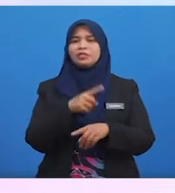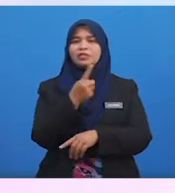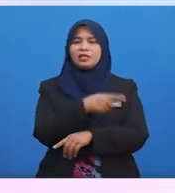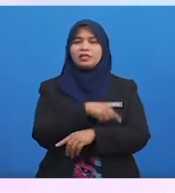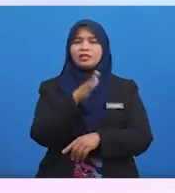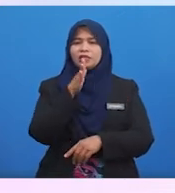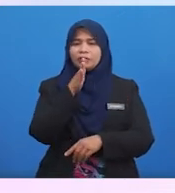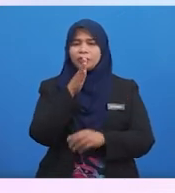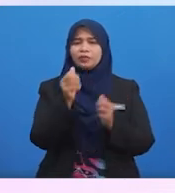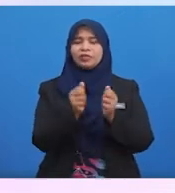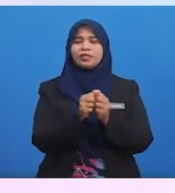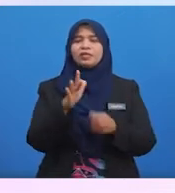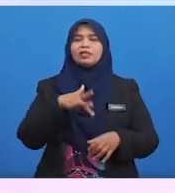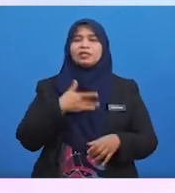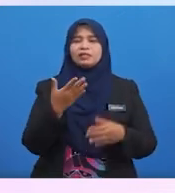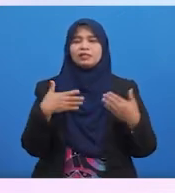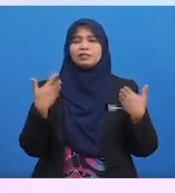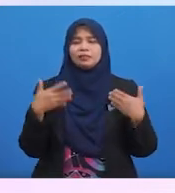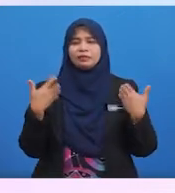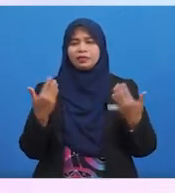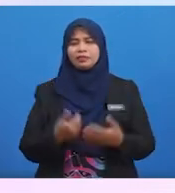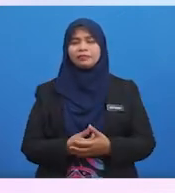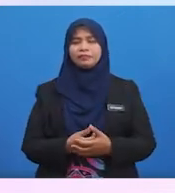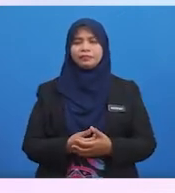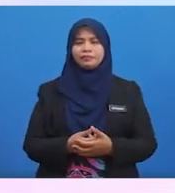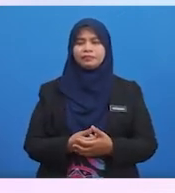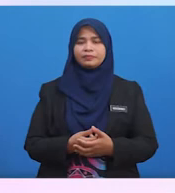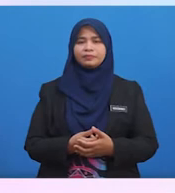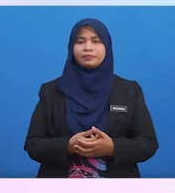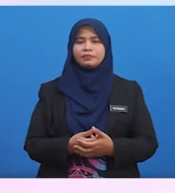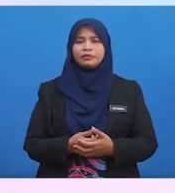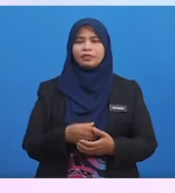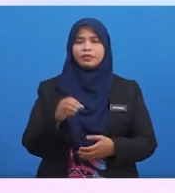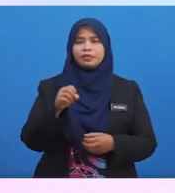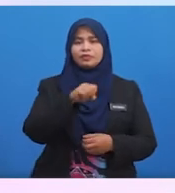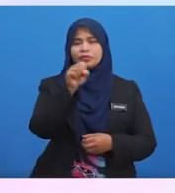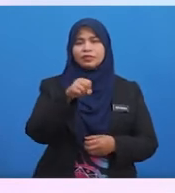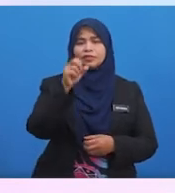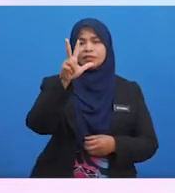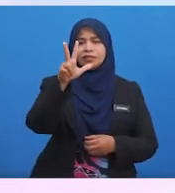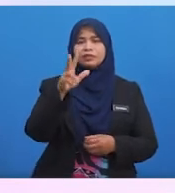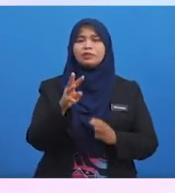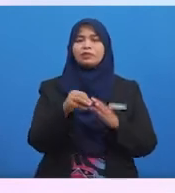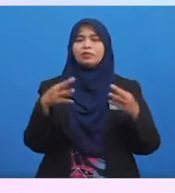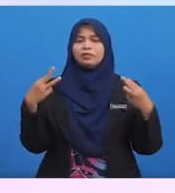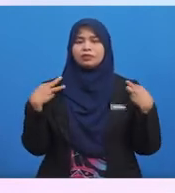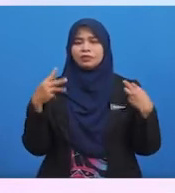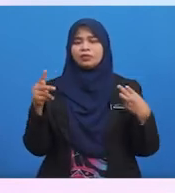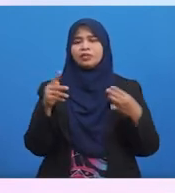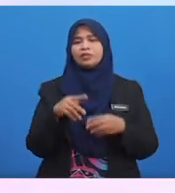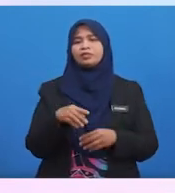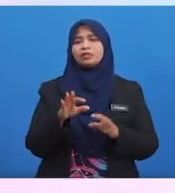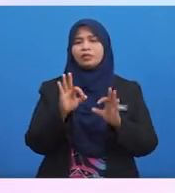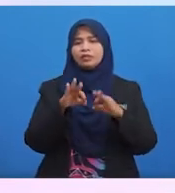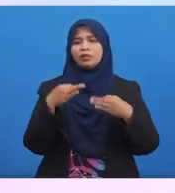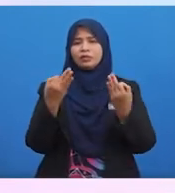hari ibu dengan rasa gembira Soul MP3 wujudkan